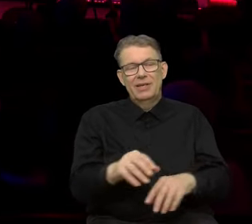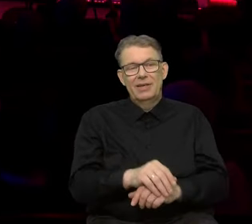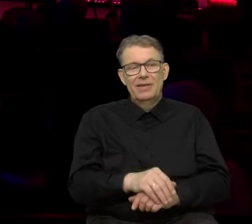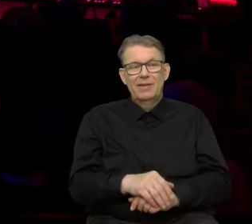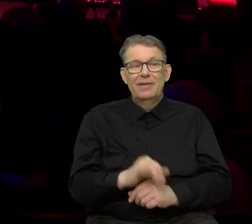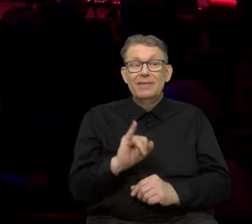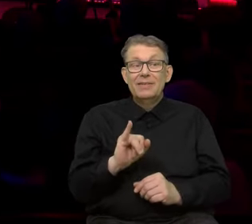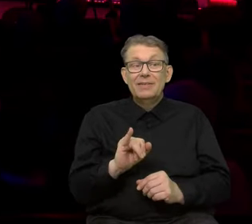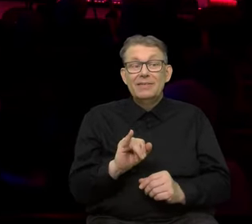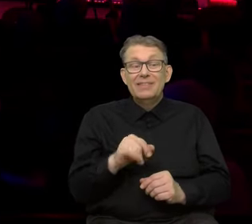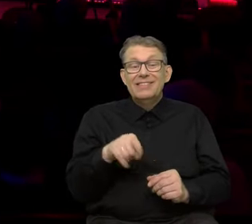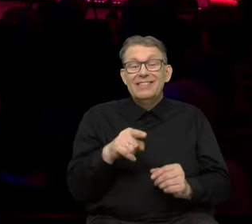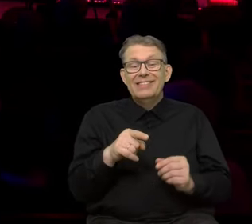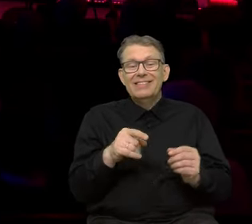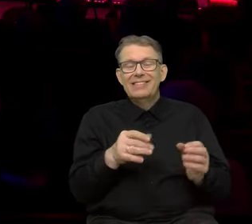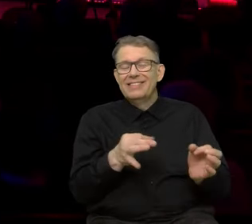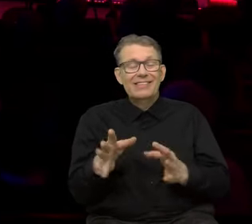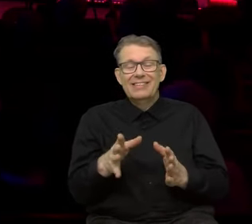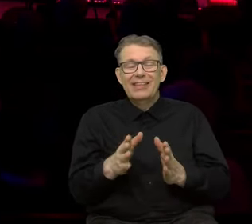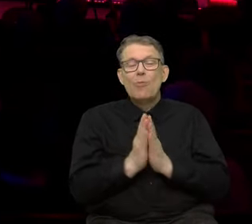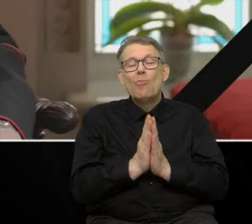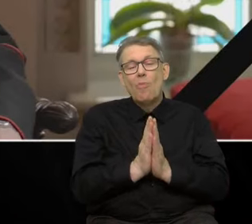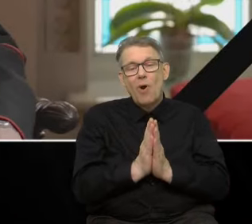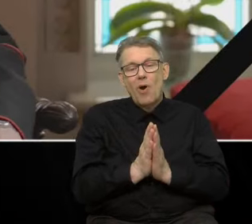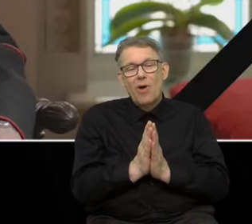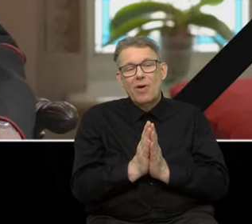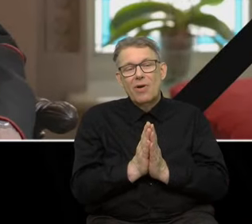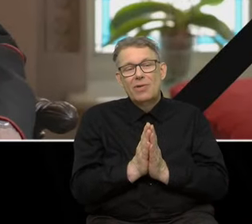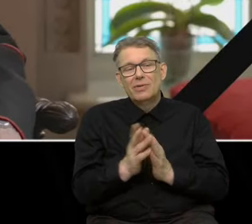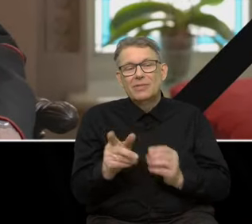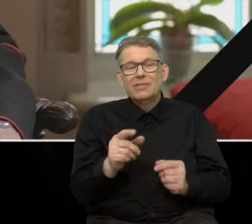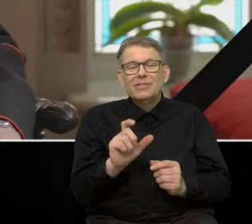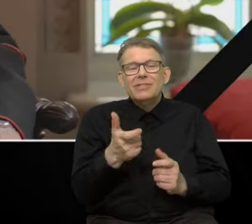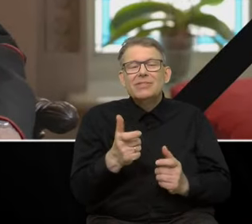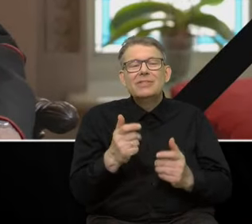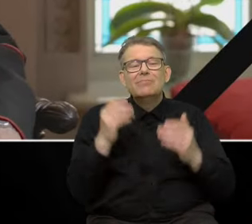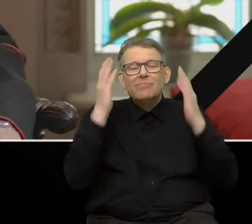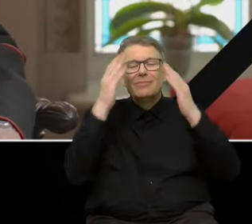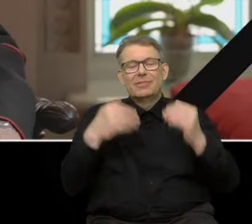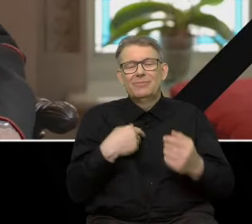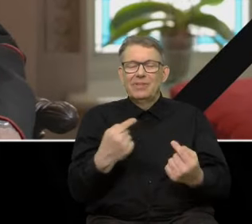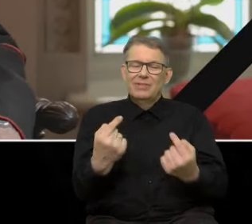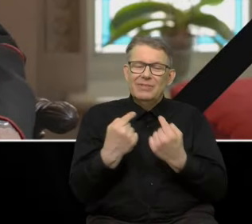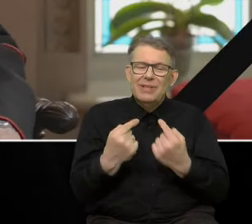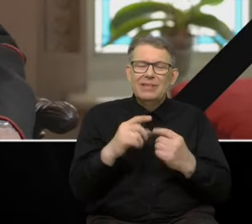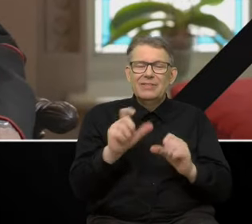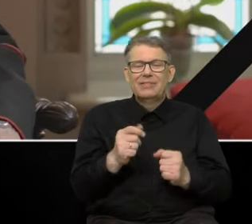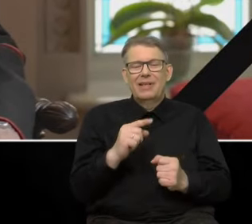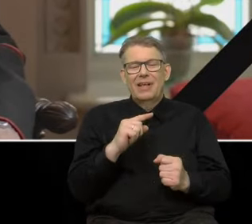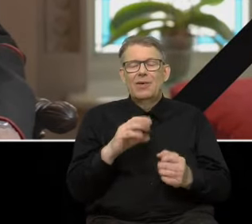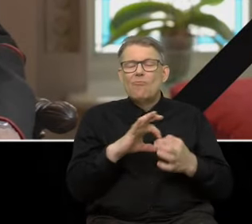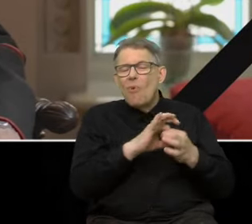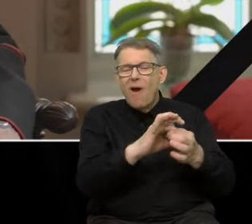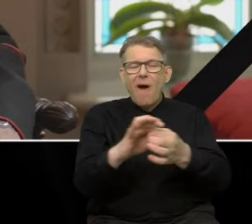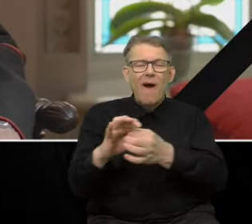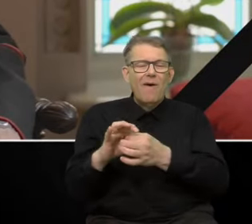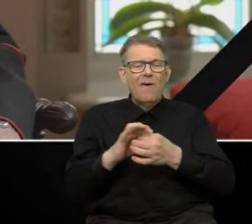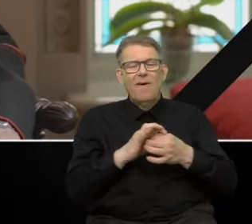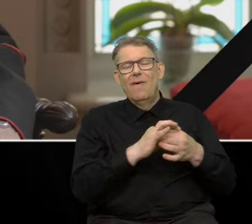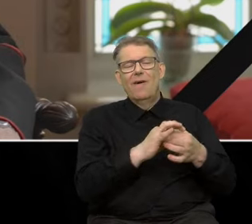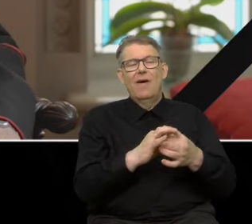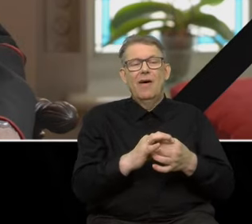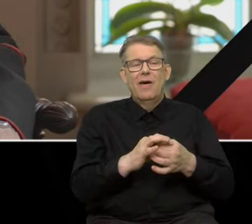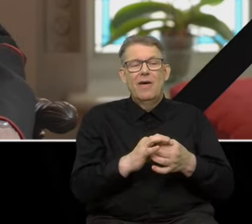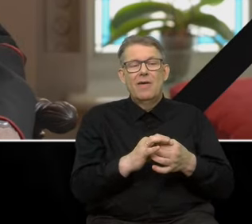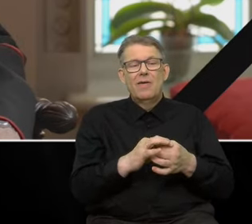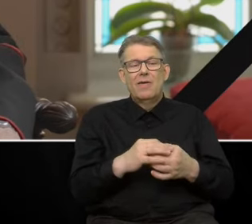I zaraz proszą, niech nam ksiądz biskup coś powie, niech nas zachęci, niech nas poprowadzi, bo